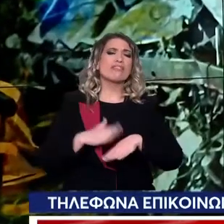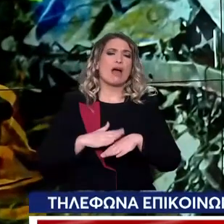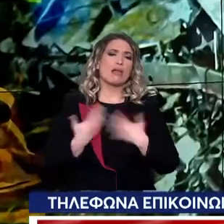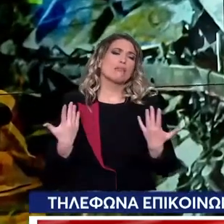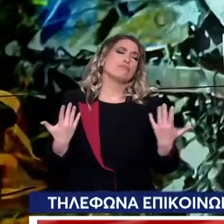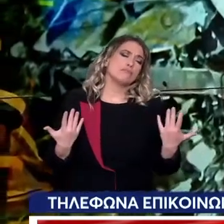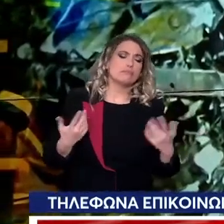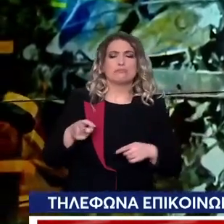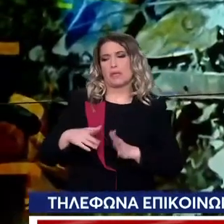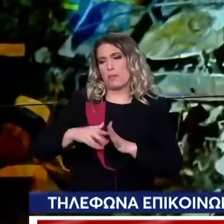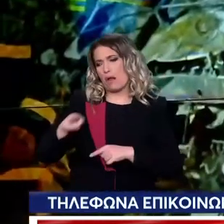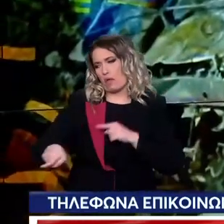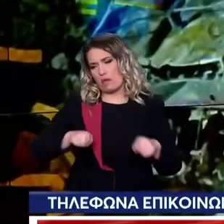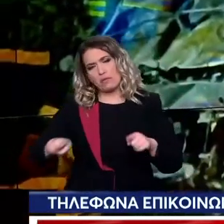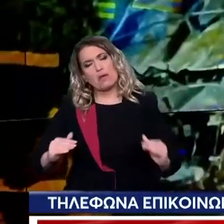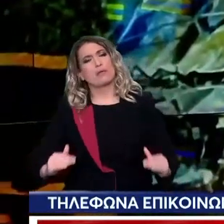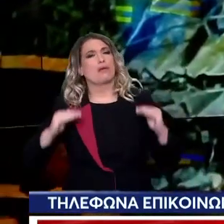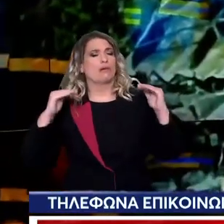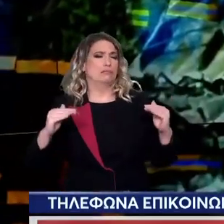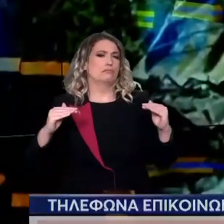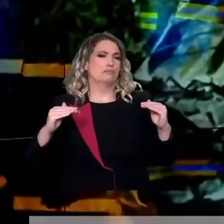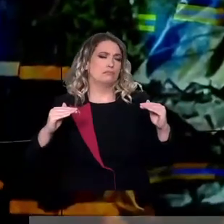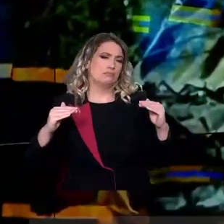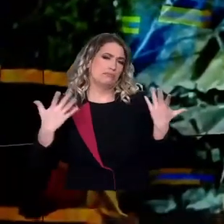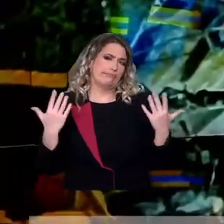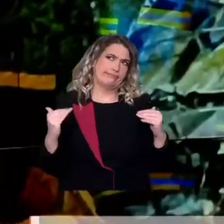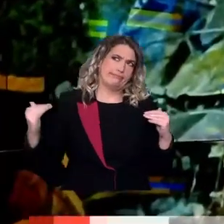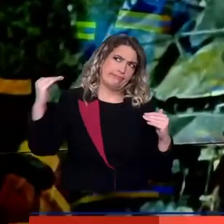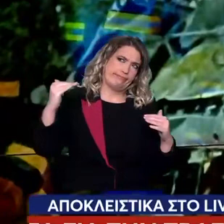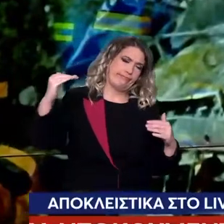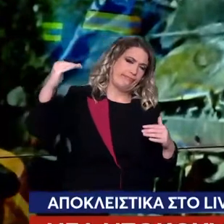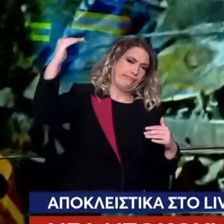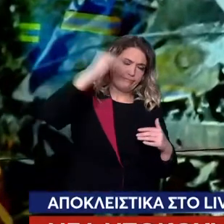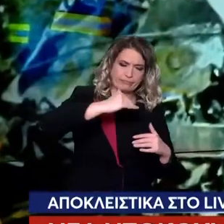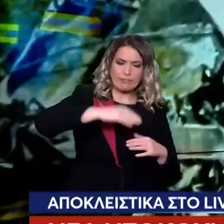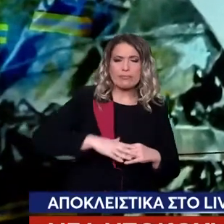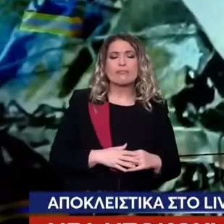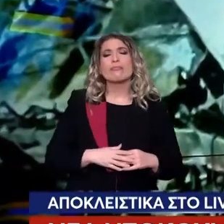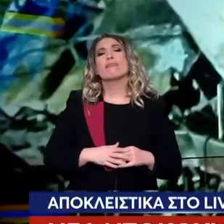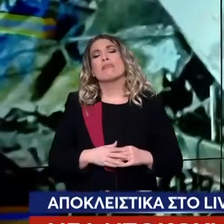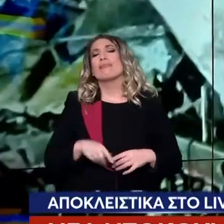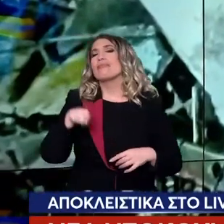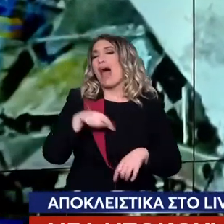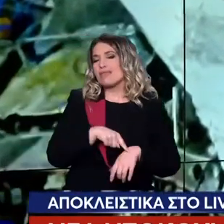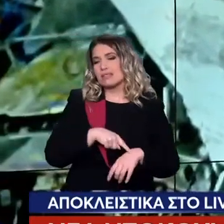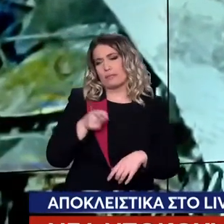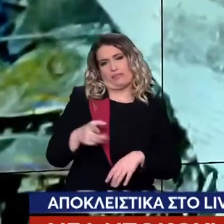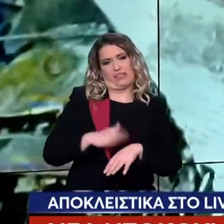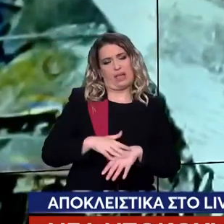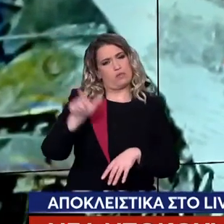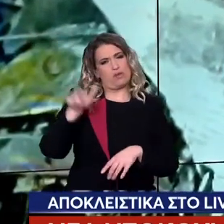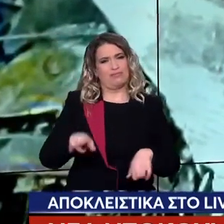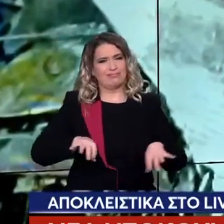και ότι μεγάλη ευθύνη έχει και ο ελεγκτής αυτός που παραμένει προφυλακισμένος αυτός ο οποίος θεωρείται ότι βρέθηκε